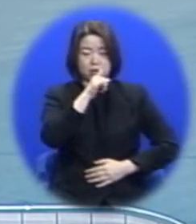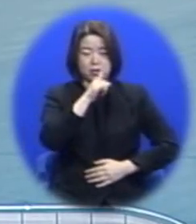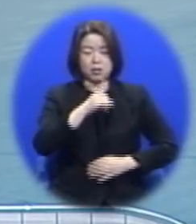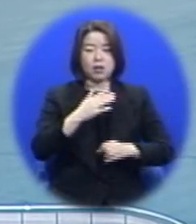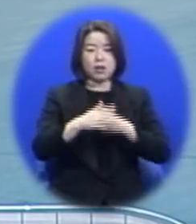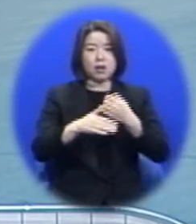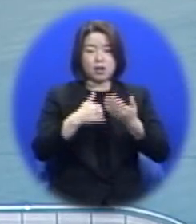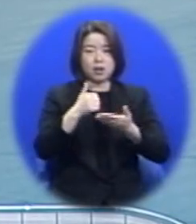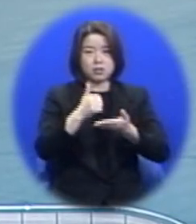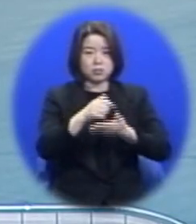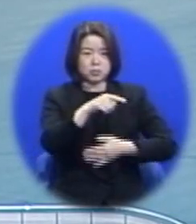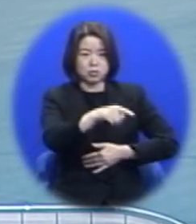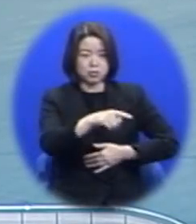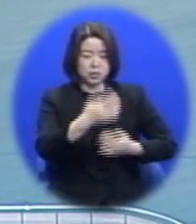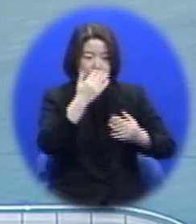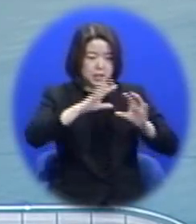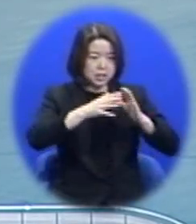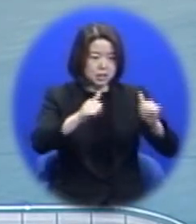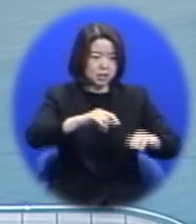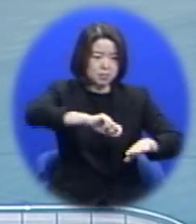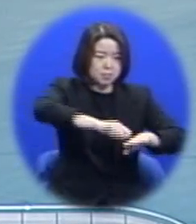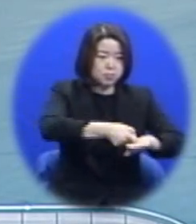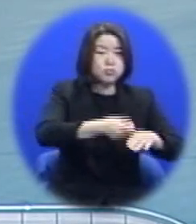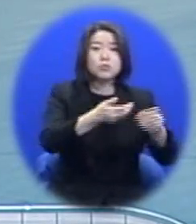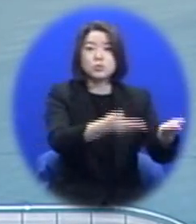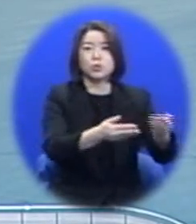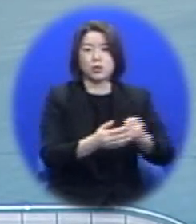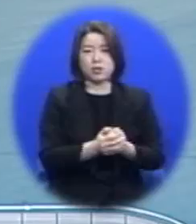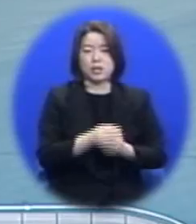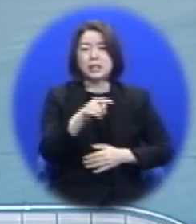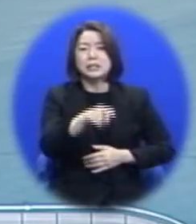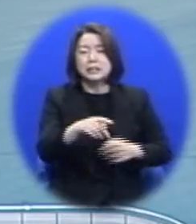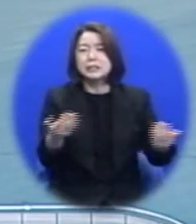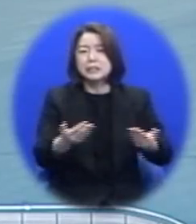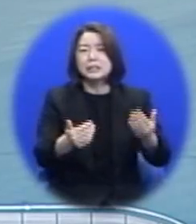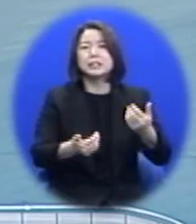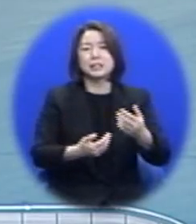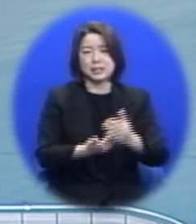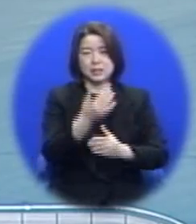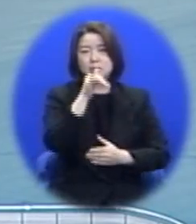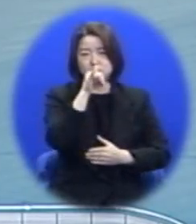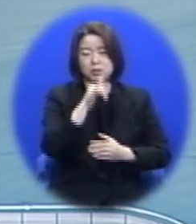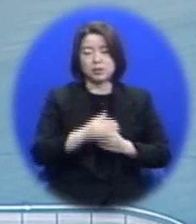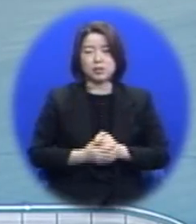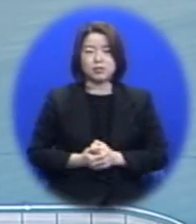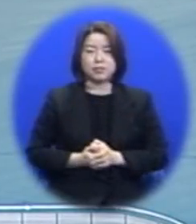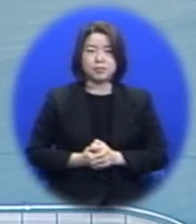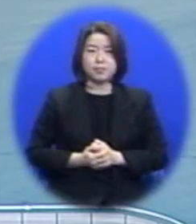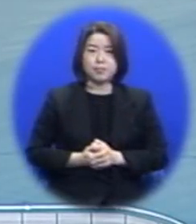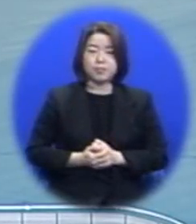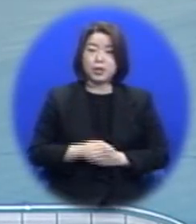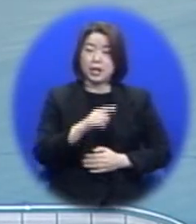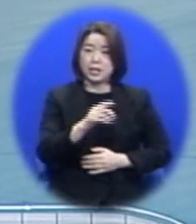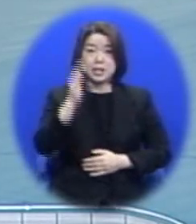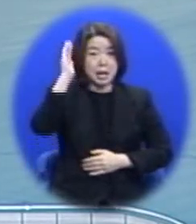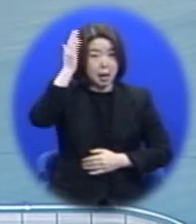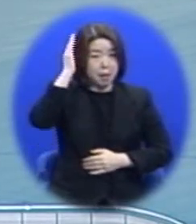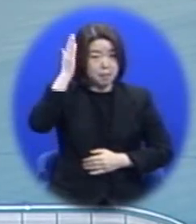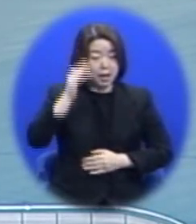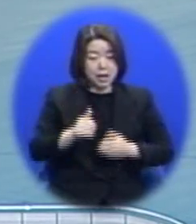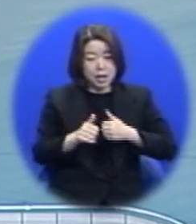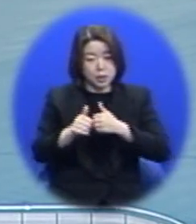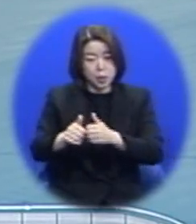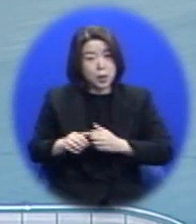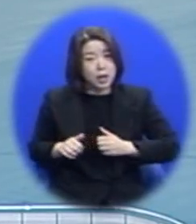무서운 징계를 당합니다. 그랬던 바로 그 사건을 이야기하는 것입니다. 이 발람의 교훈을